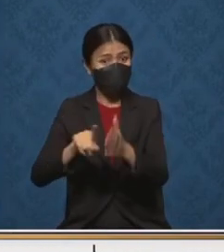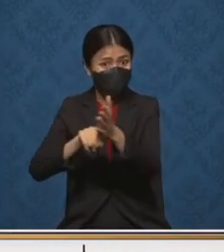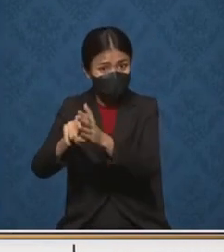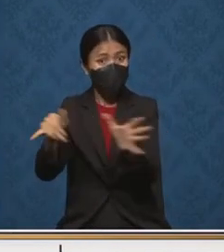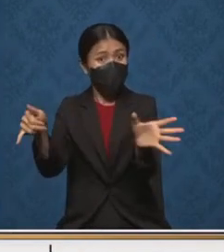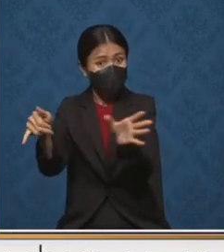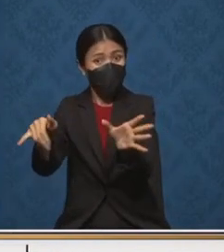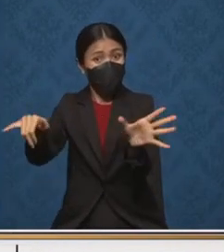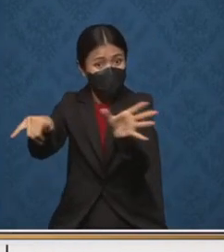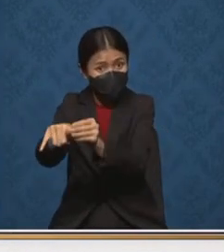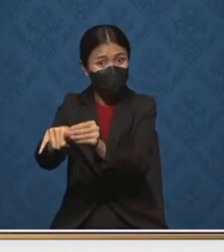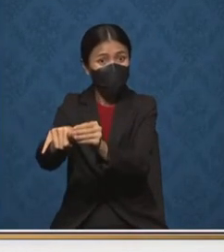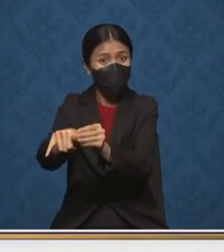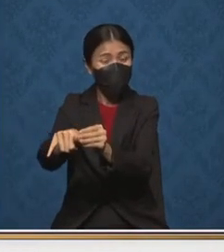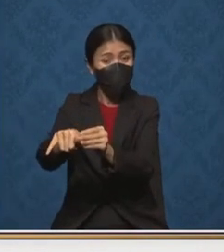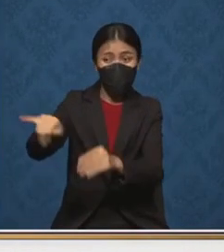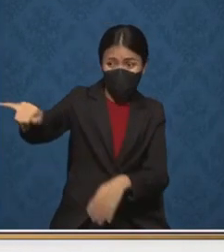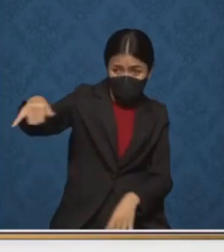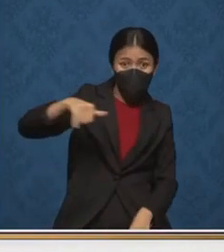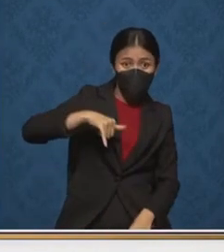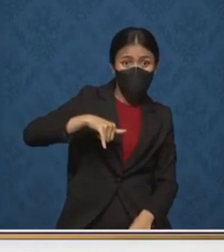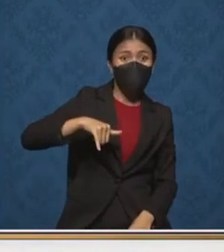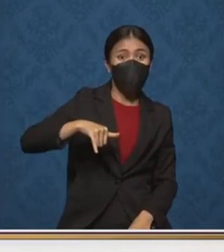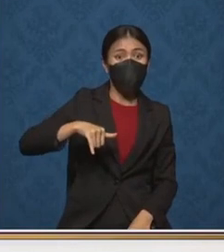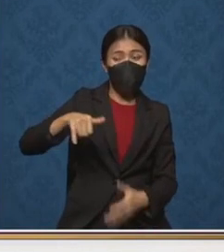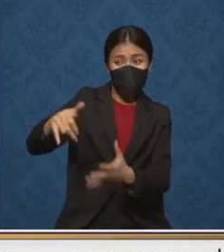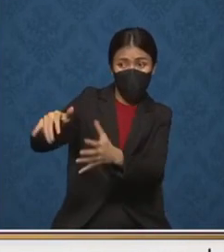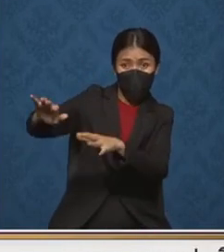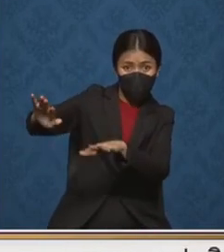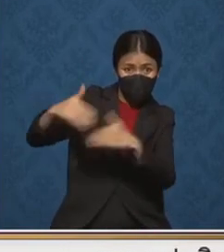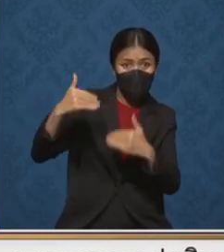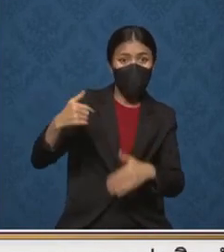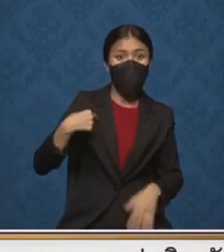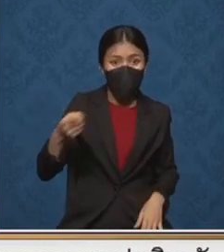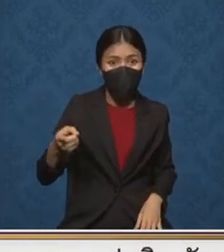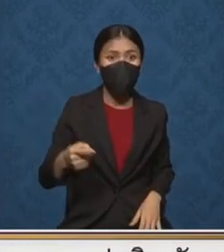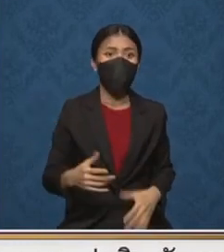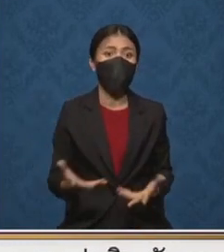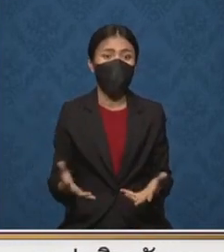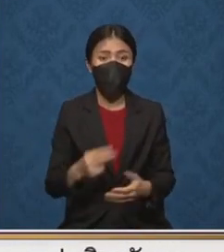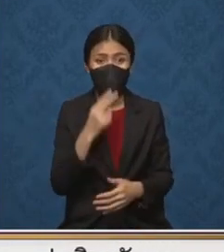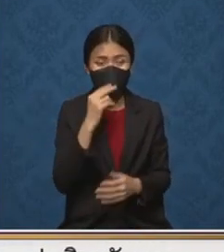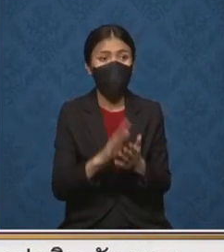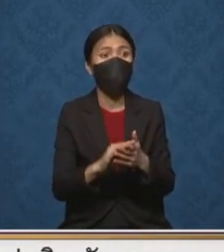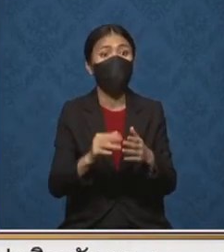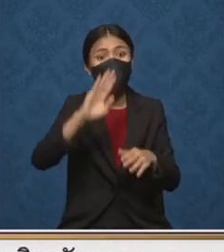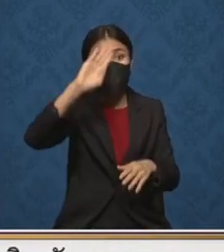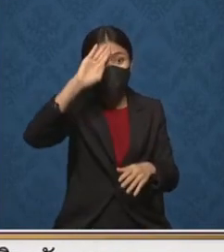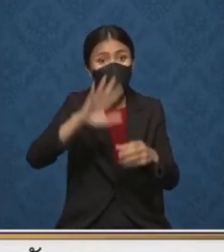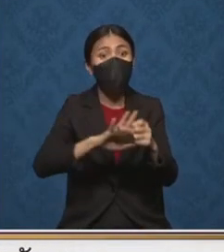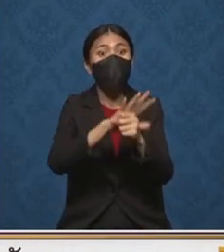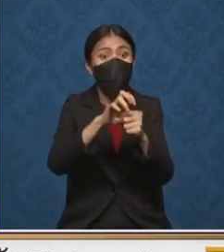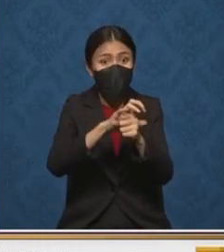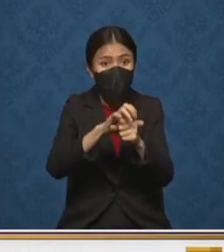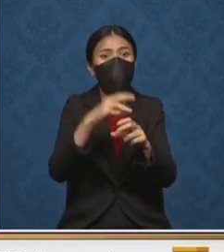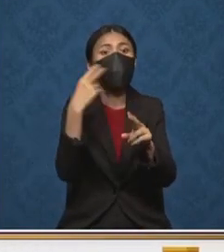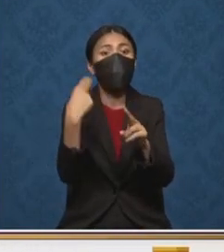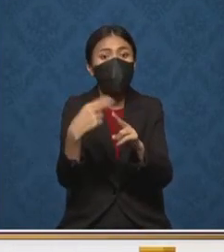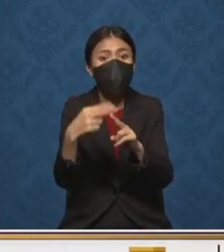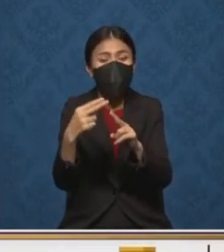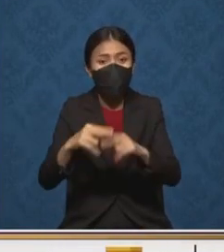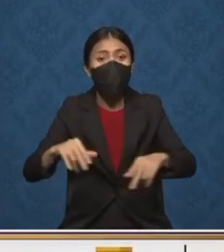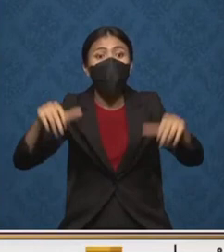เหมือนก็ผมขออนุญาตเรียกเขาว่าโรคควายฟิตนะครับเข้ามาในไว้ในไทย